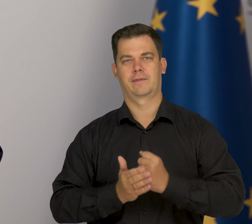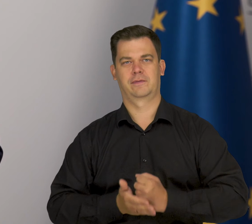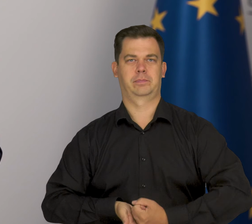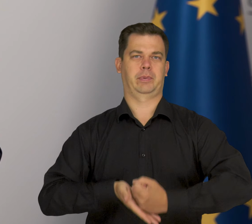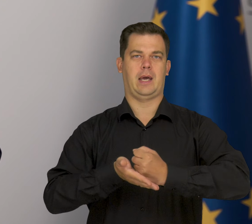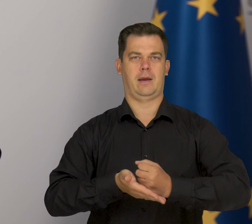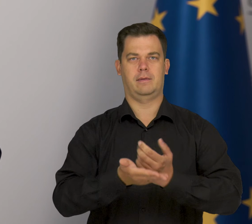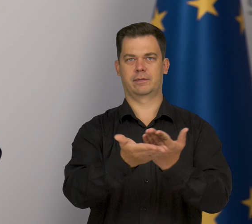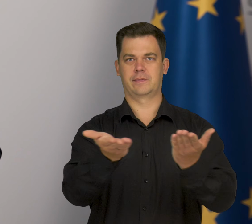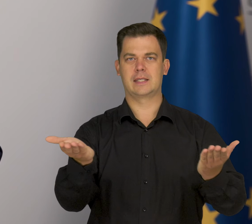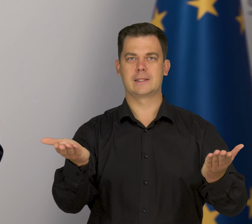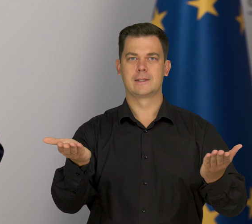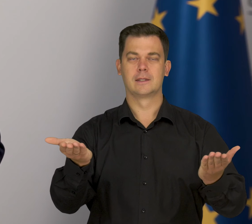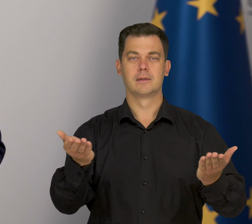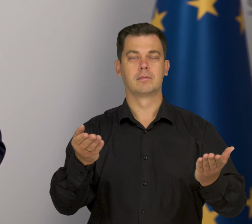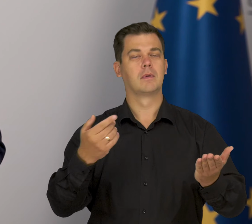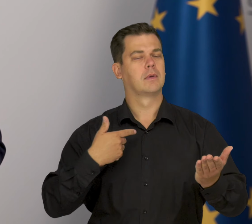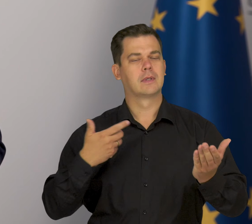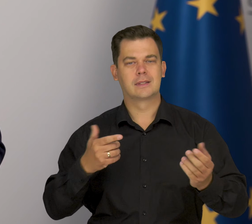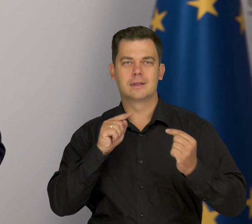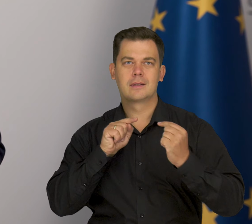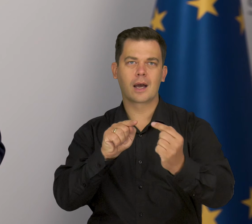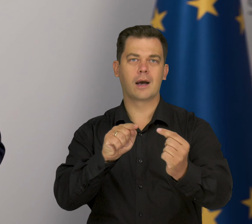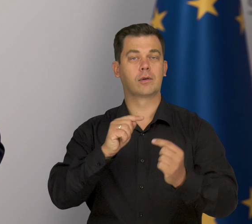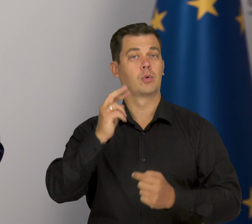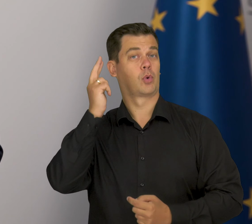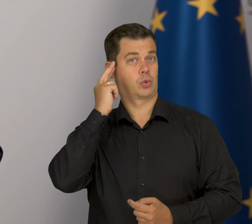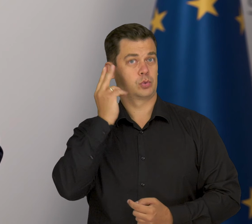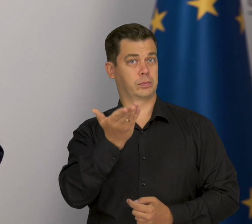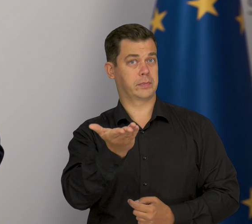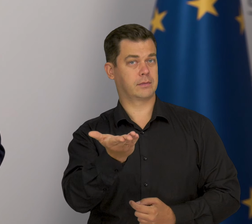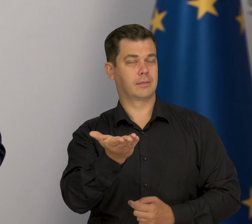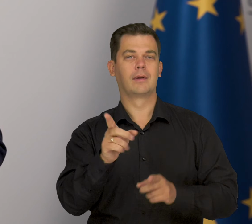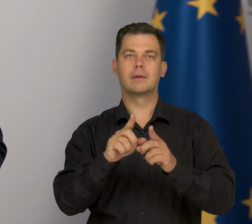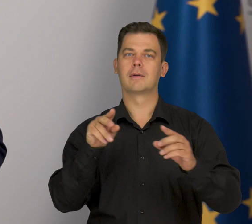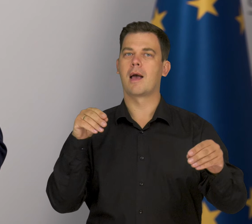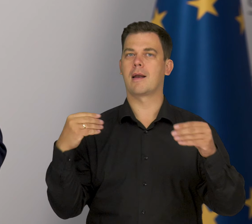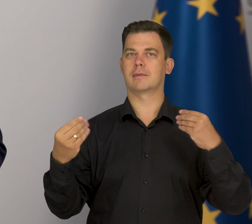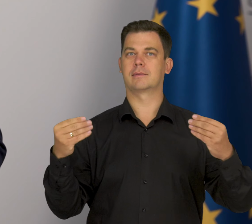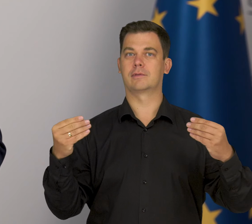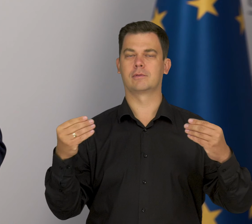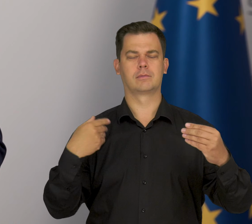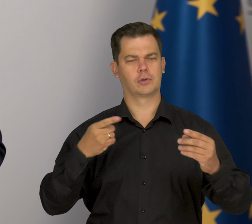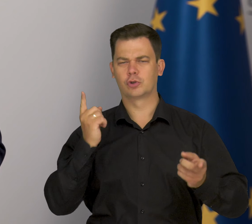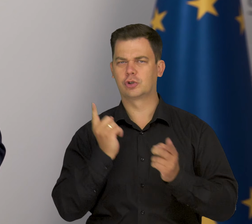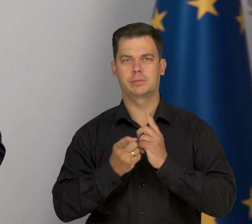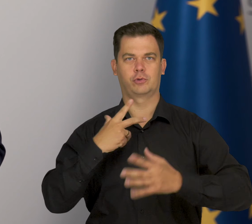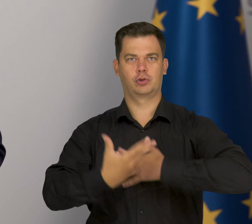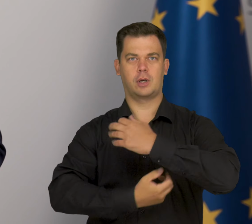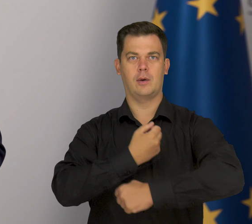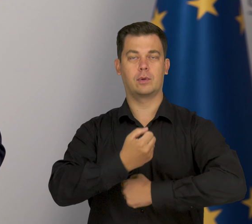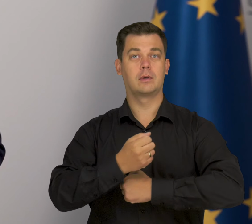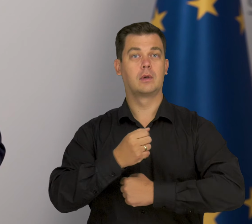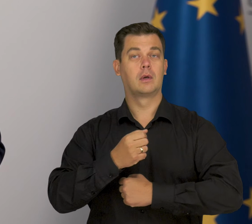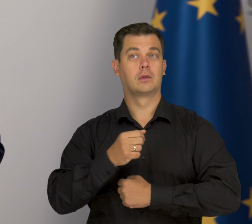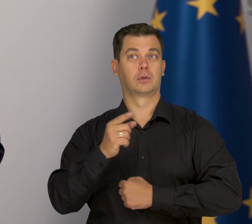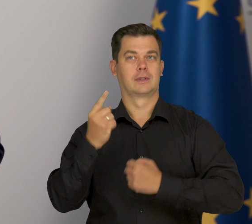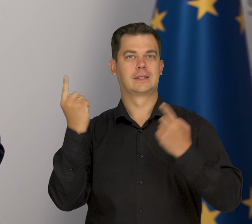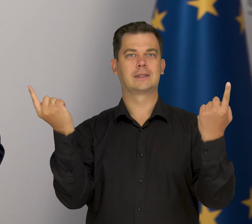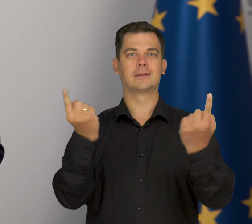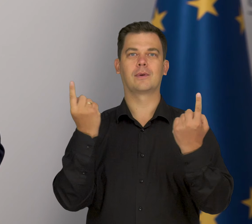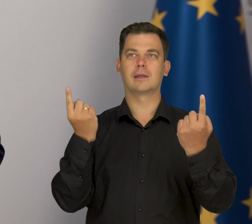i niezachwiane wsparcie, na dialog i zrozumienie, na elastyczne i szybkie działania